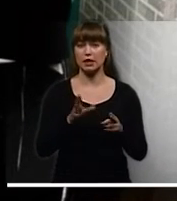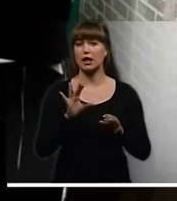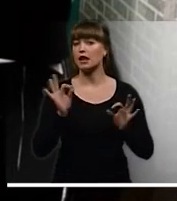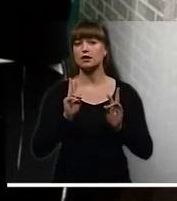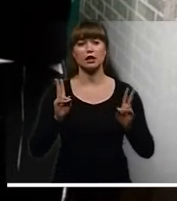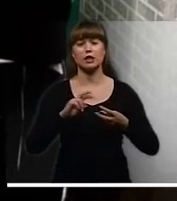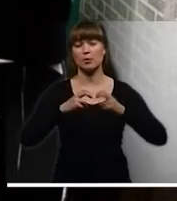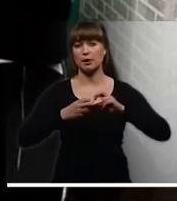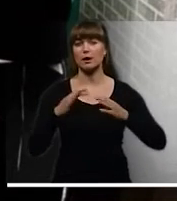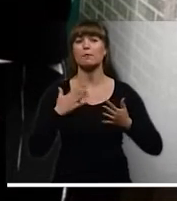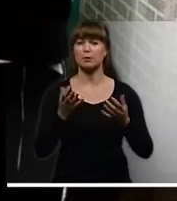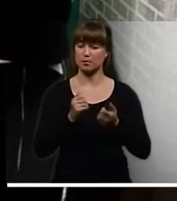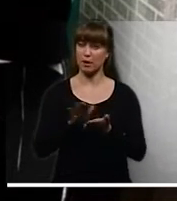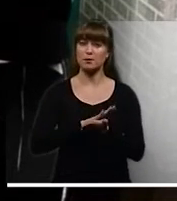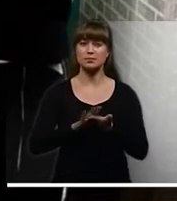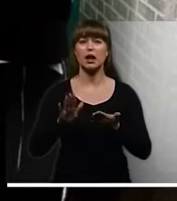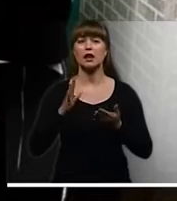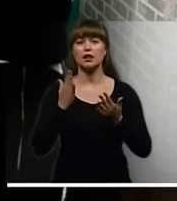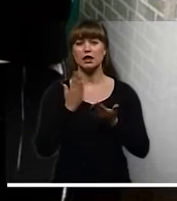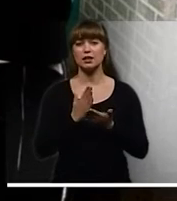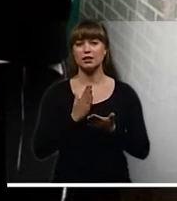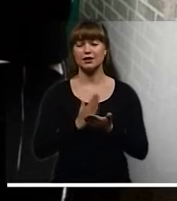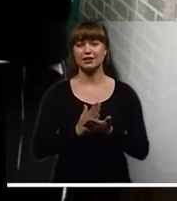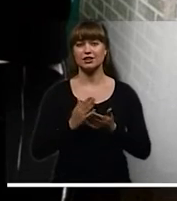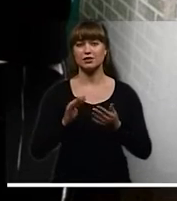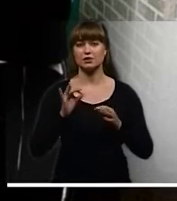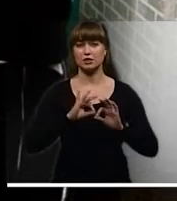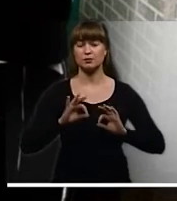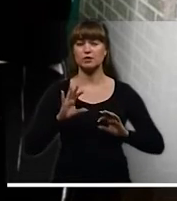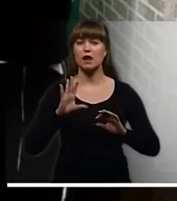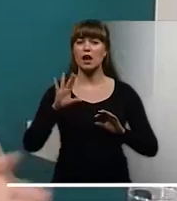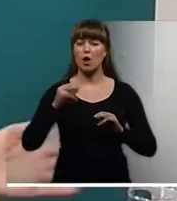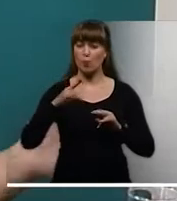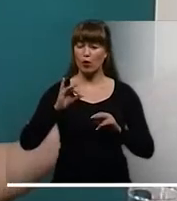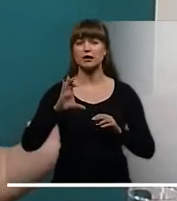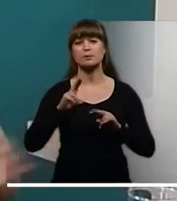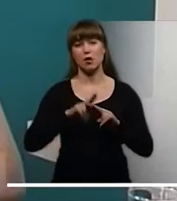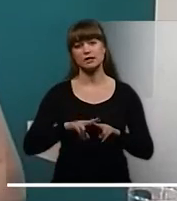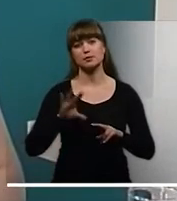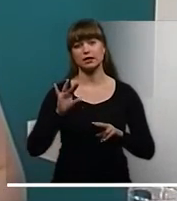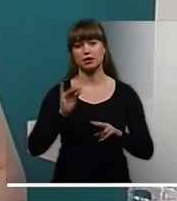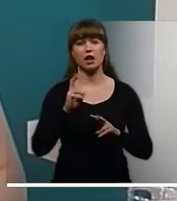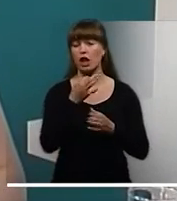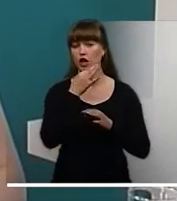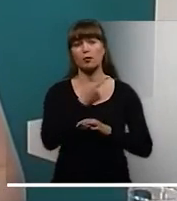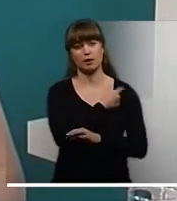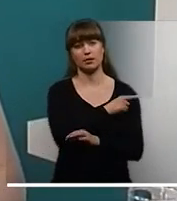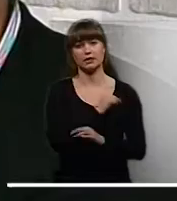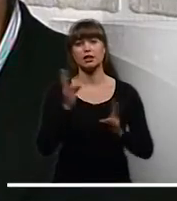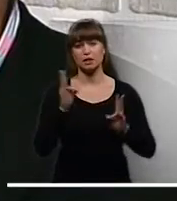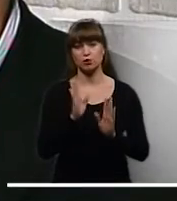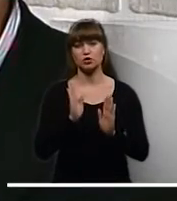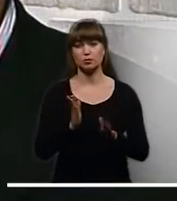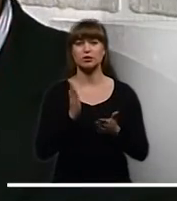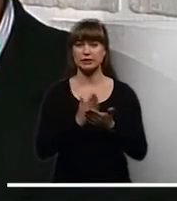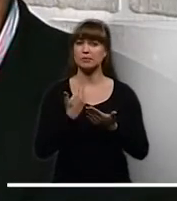приехать. Никаких проблем. Мы принимаем бесплатно, если есть у нее АМС, полис и так далее. То есть полис, паспорт и... Как вы все, как любая поликлиника. Надо